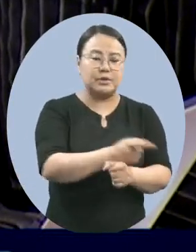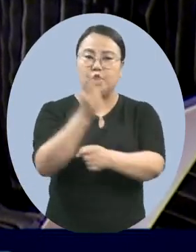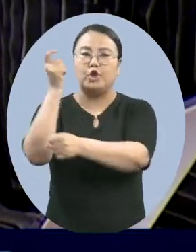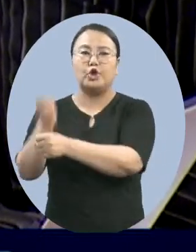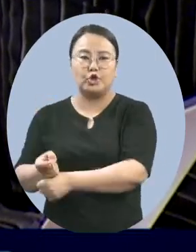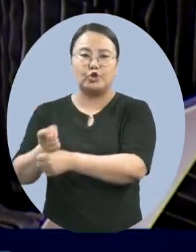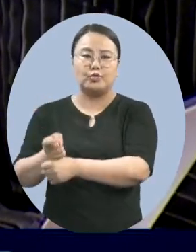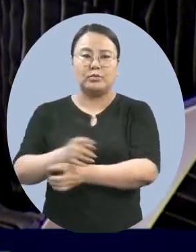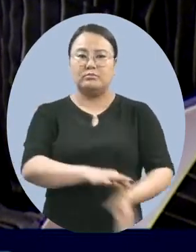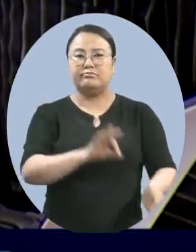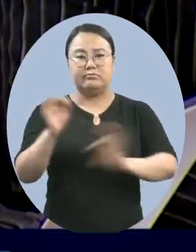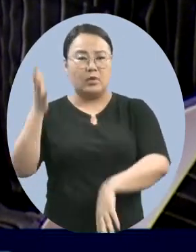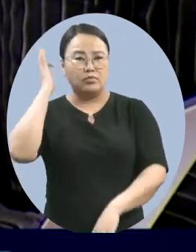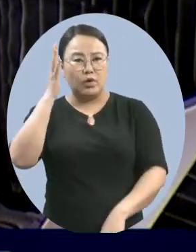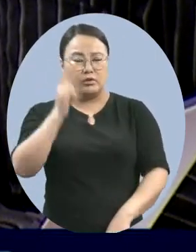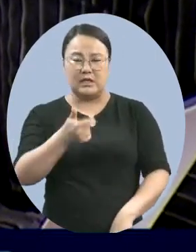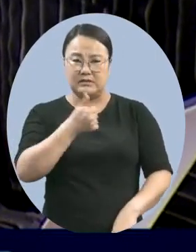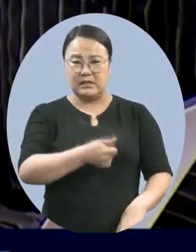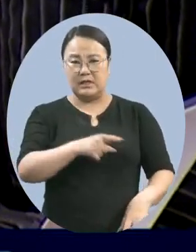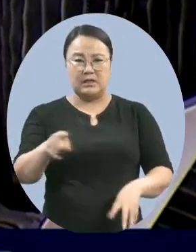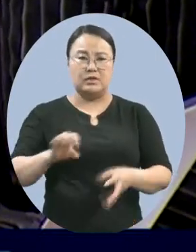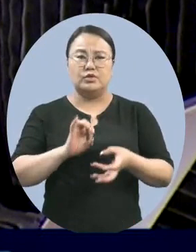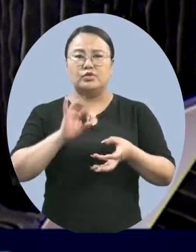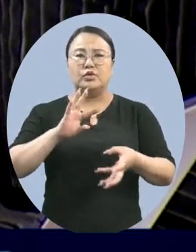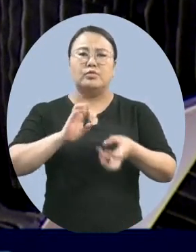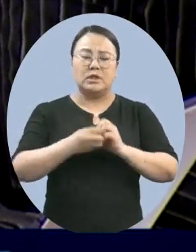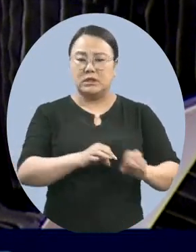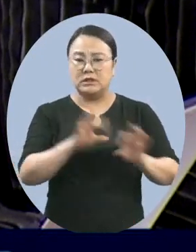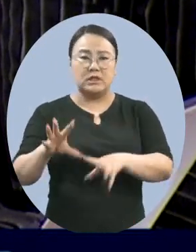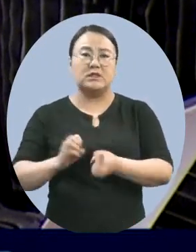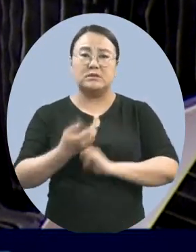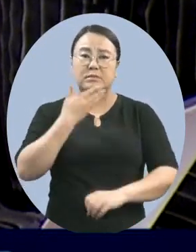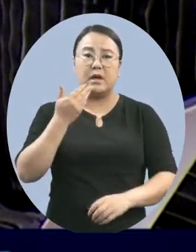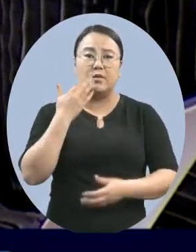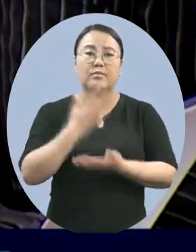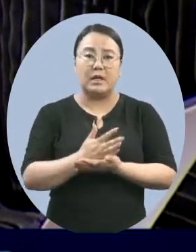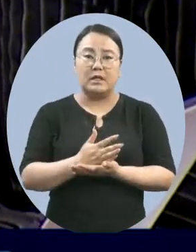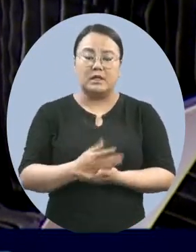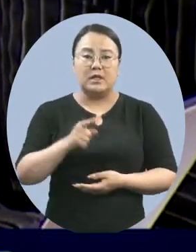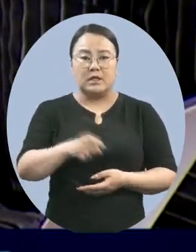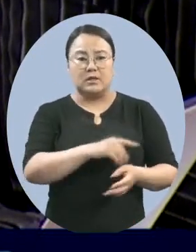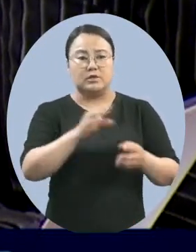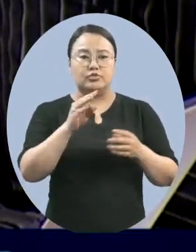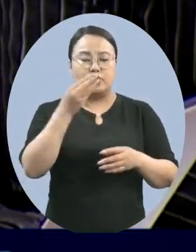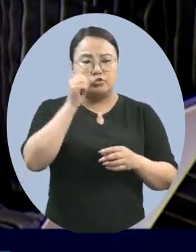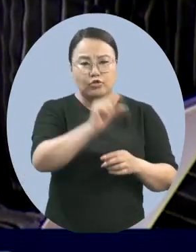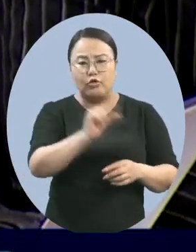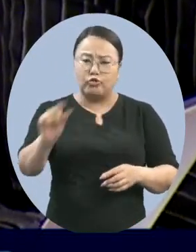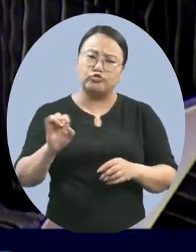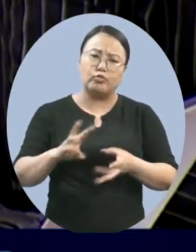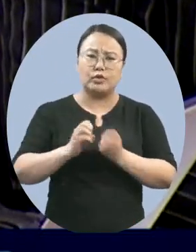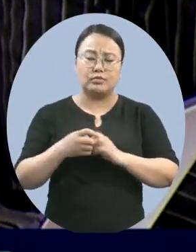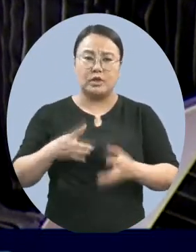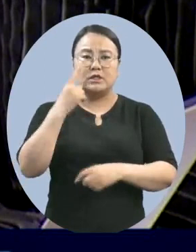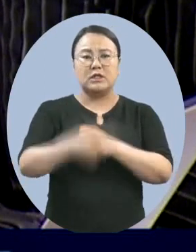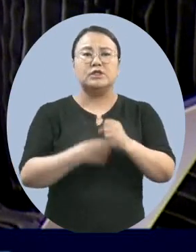шилжнэ гэдэг бодлого руугаа тодорхой хэмжээний энэ зүйл мэнь шилжихгүй яасан юм бэ? Тодорхой хэмжээнийх нь эндээ тавигдчих. Хэдийгээр энэ